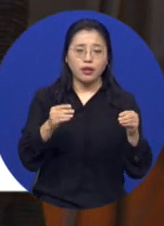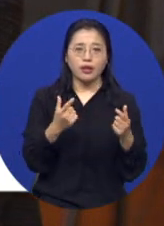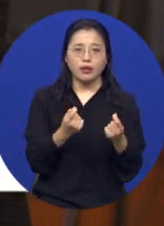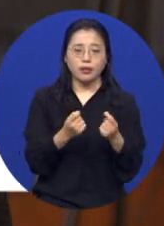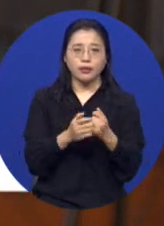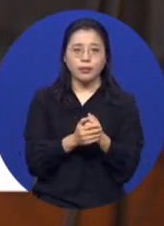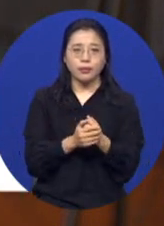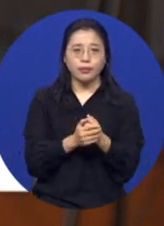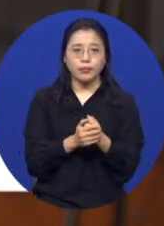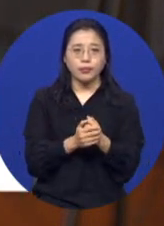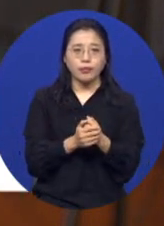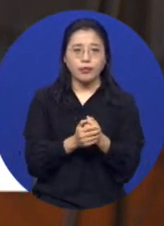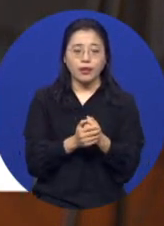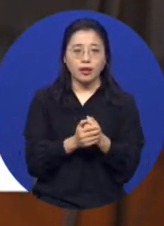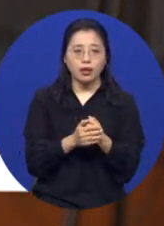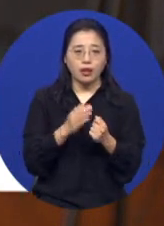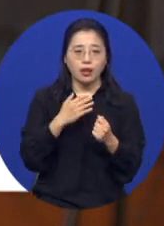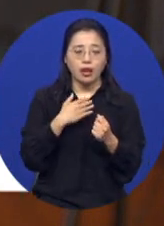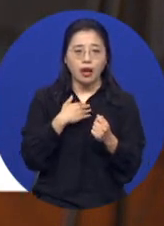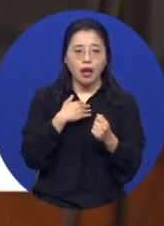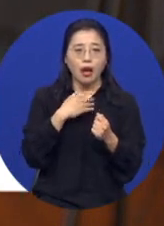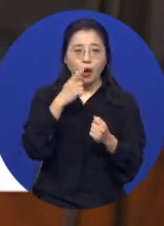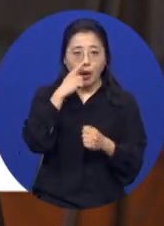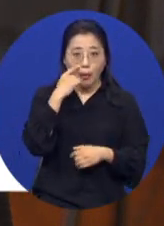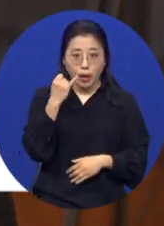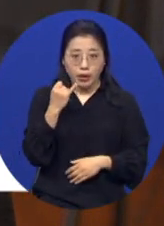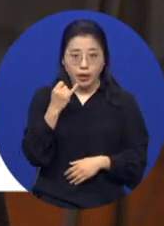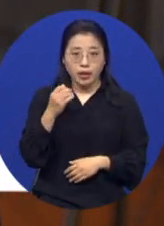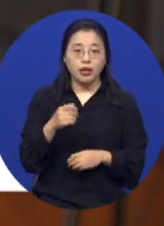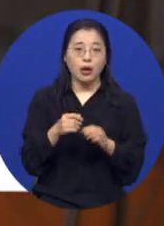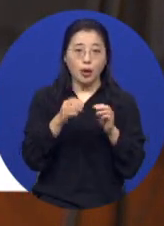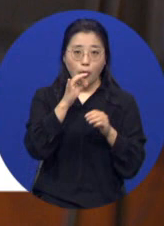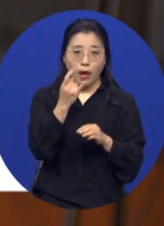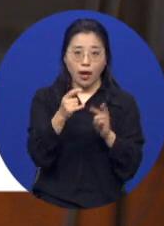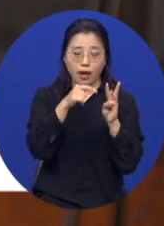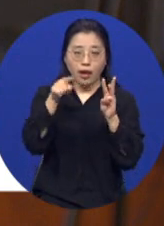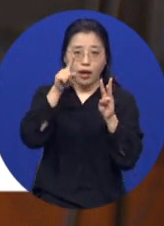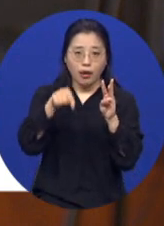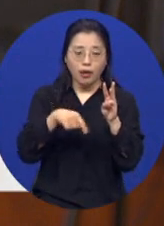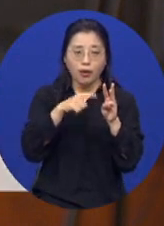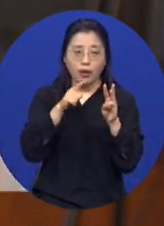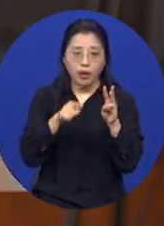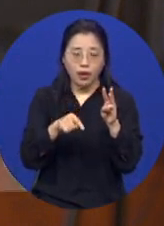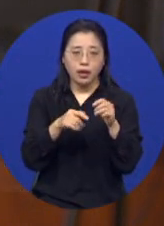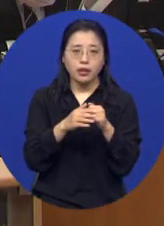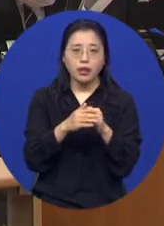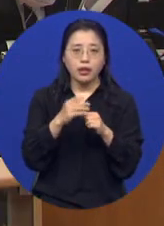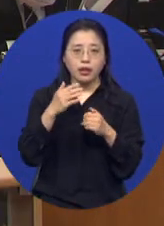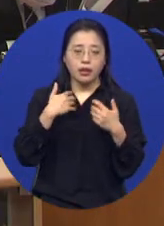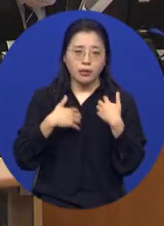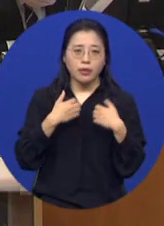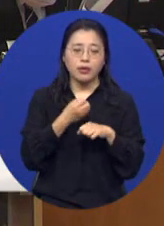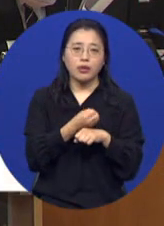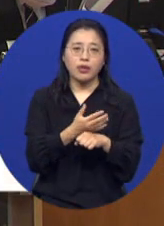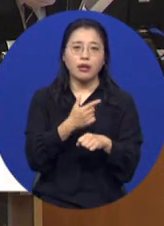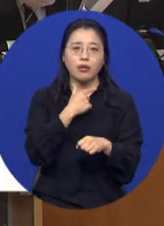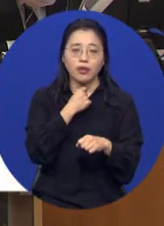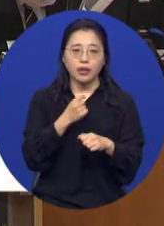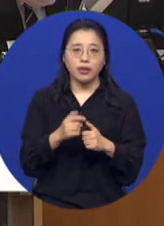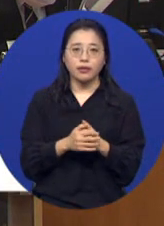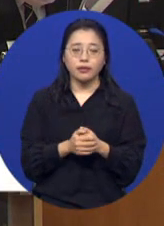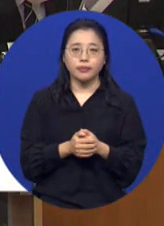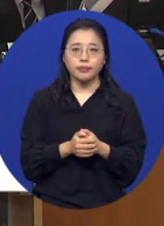외삼촌 어머님 영전의 이기쁨을 구할 수 있는 기회가 됐으면 합니다. 감사합니다.